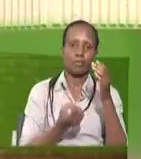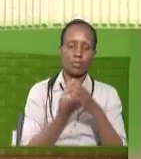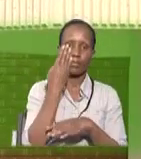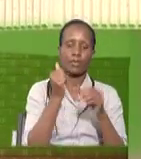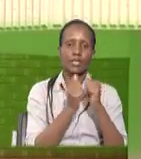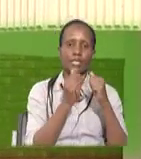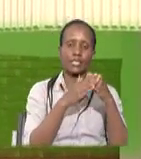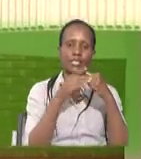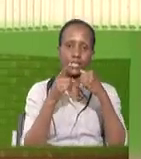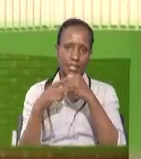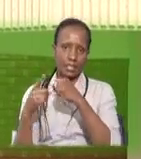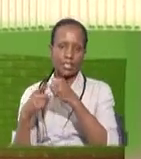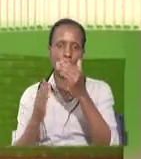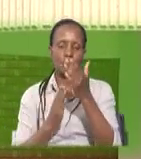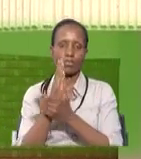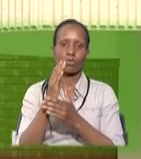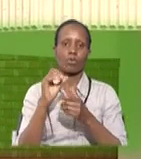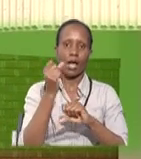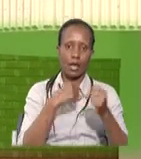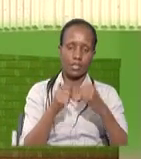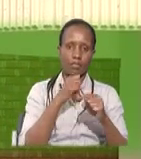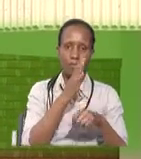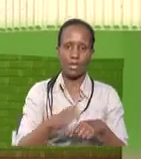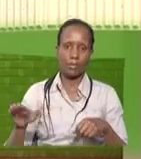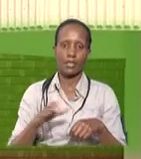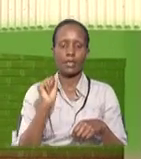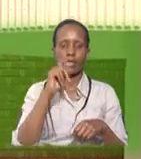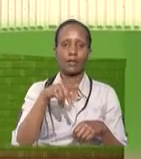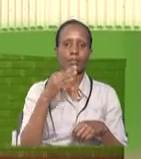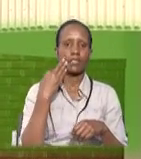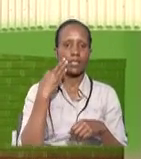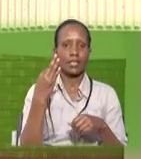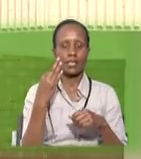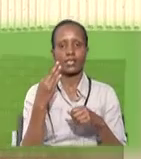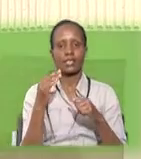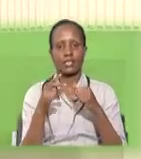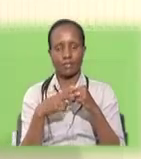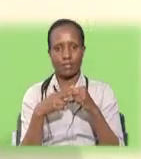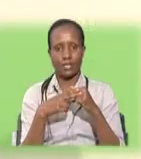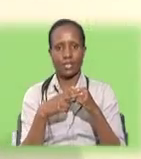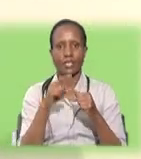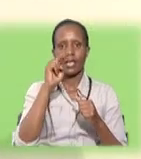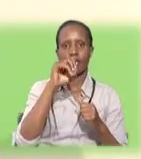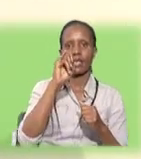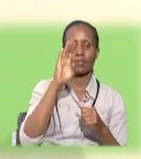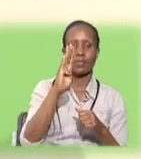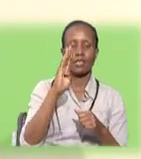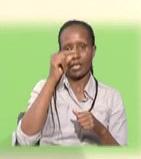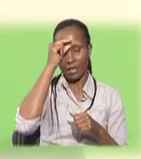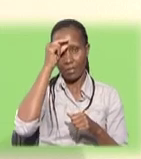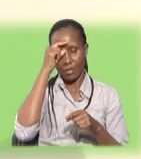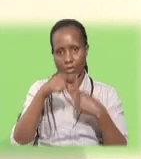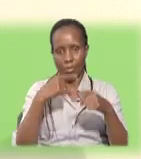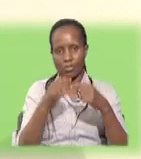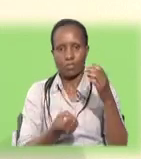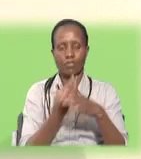1966 through an Act of Parliament, Cap 347. The National Irrigation Board is a government corporation